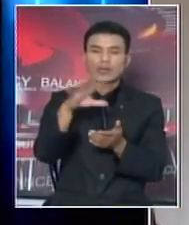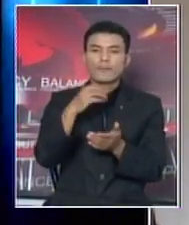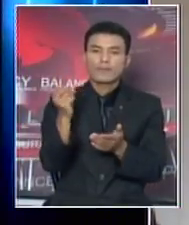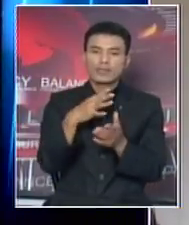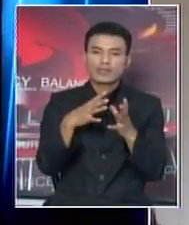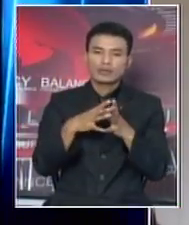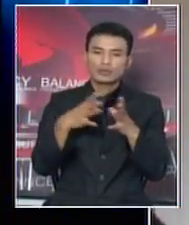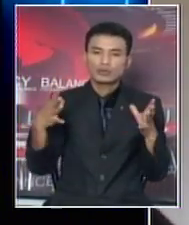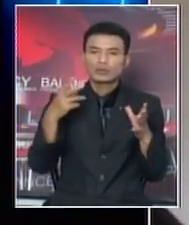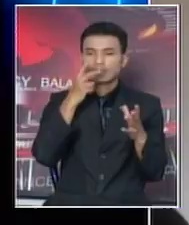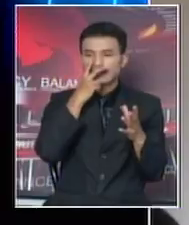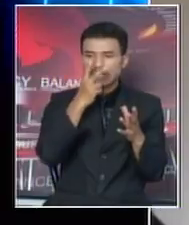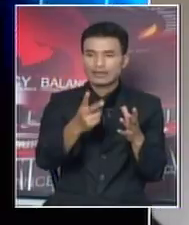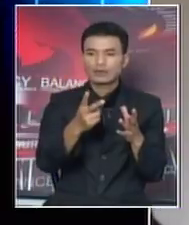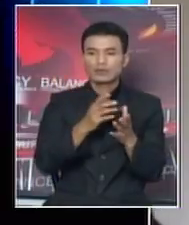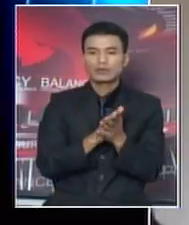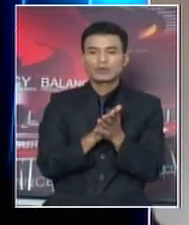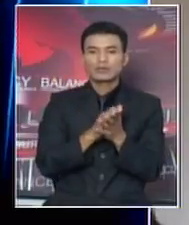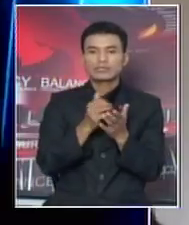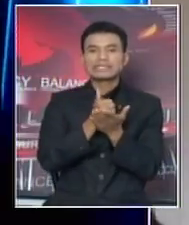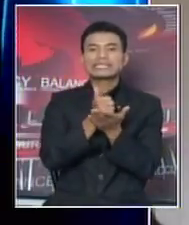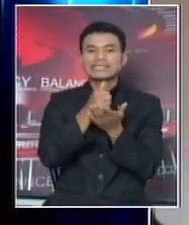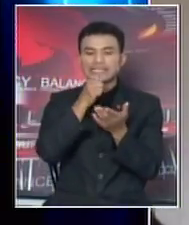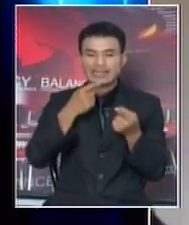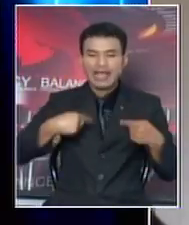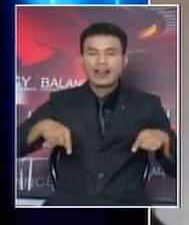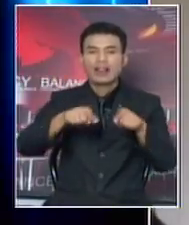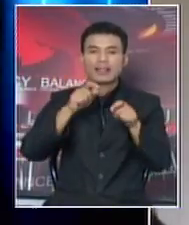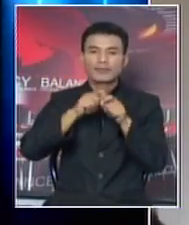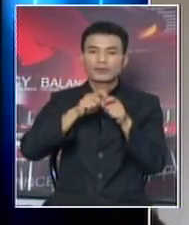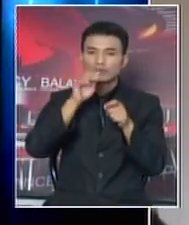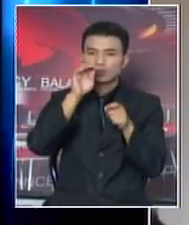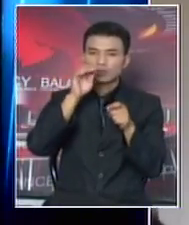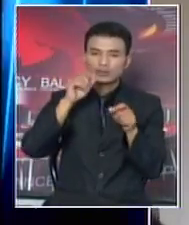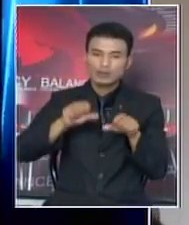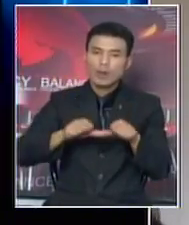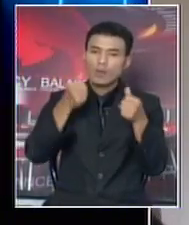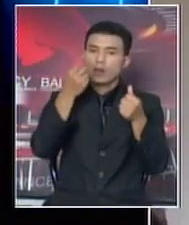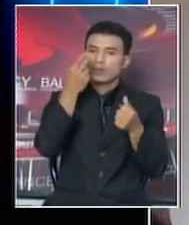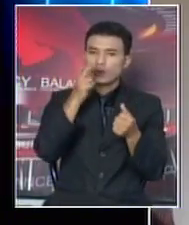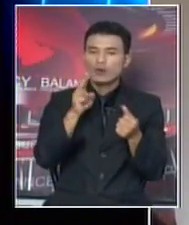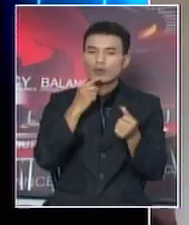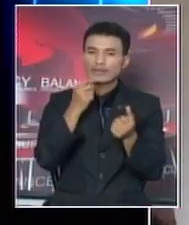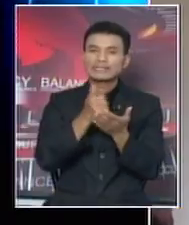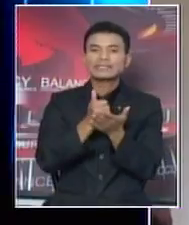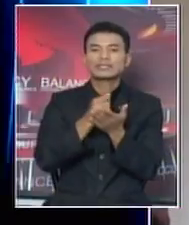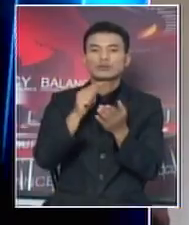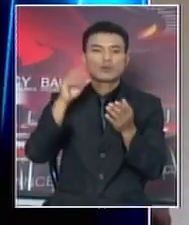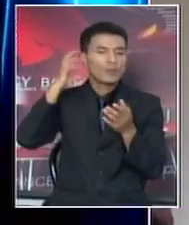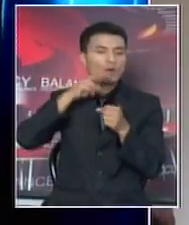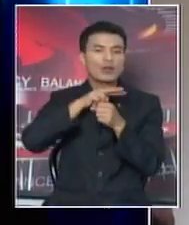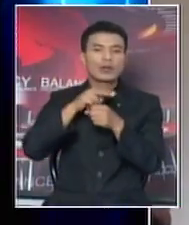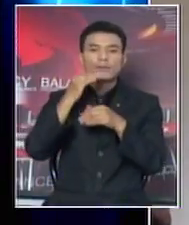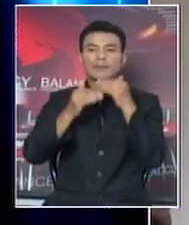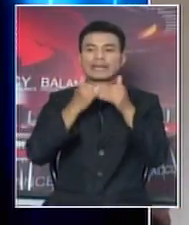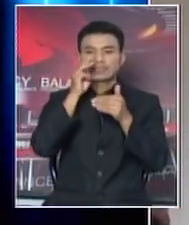हामीले देखेको प्रोजेक्ट। जिरी ताल यदि निर्माण गर्न हामी सफल भयौँ भनेदेखि समग्र जिरीको पर्यटन विकासमा र